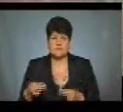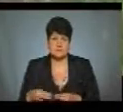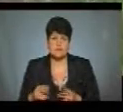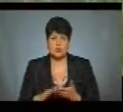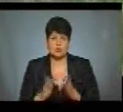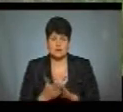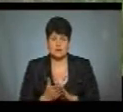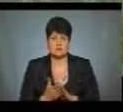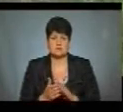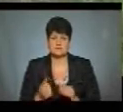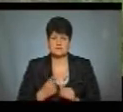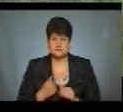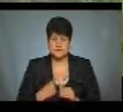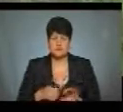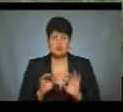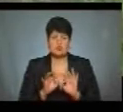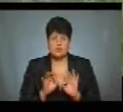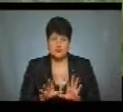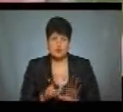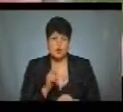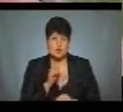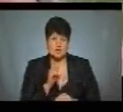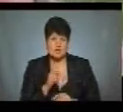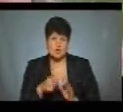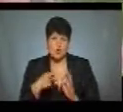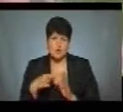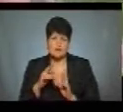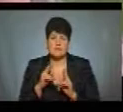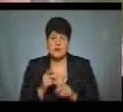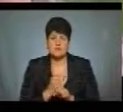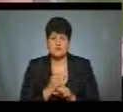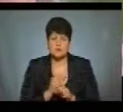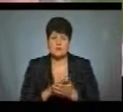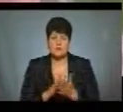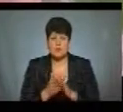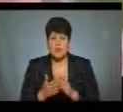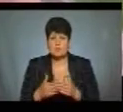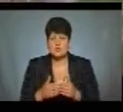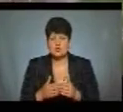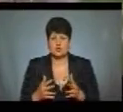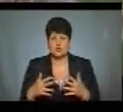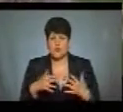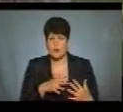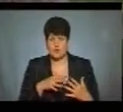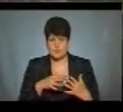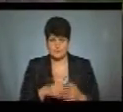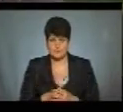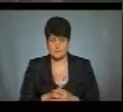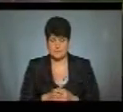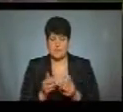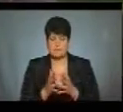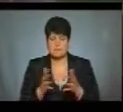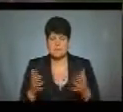Збройними силами України. Він розповів кореспондентам та операторам, як працювати в умовах, наближених до бойових. Значить, більше